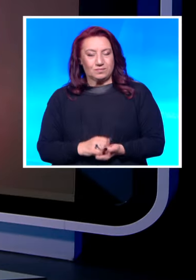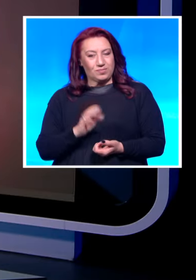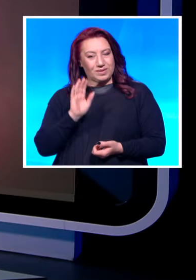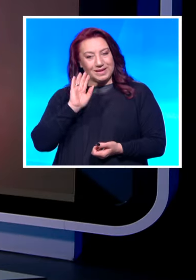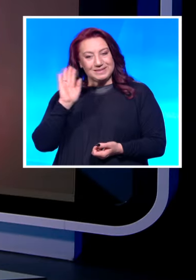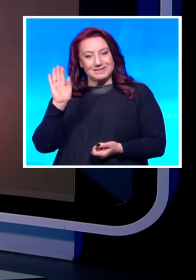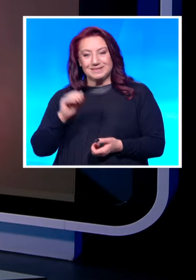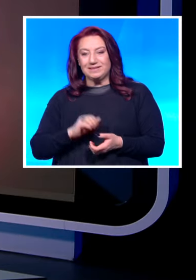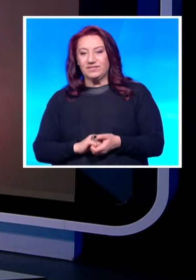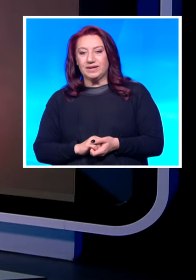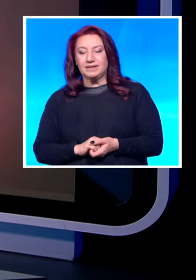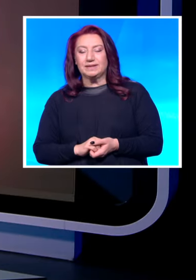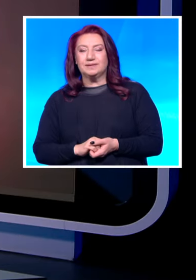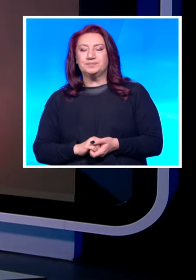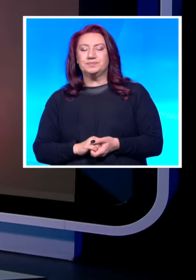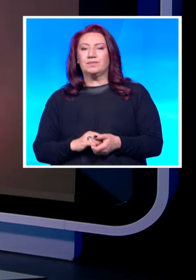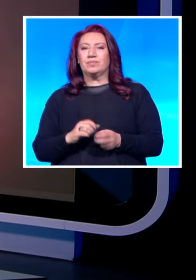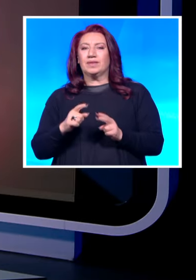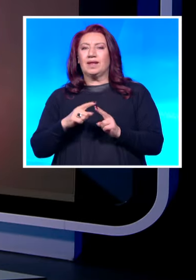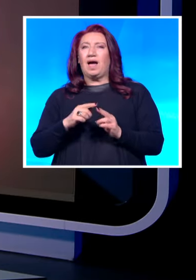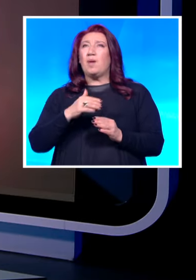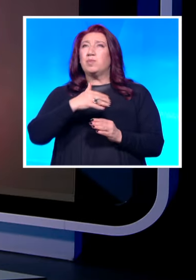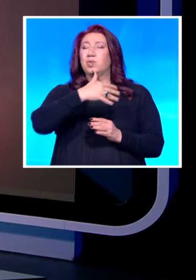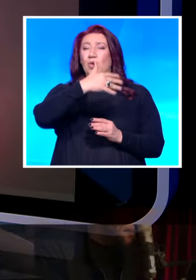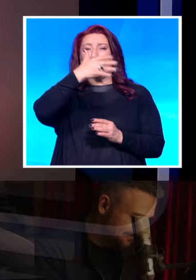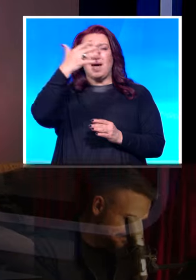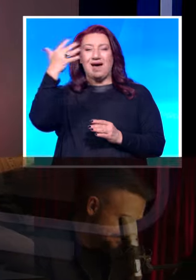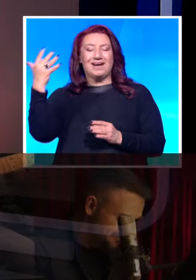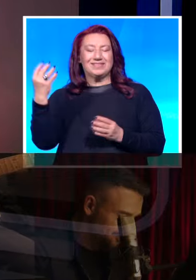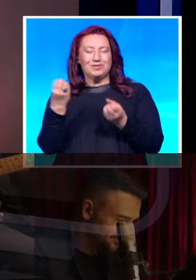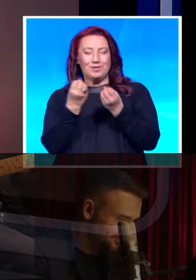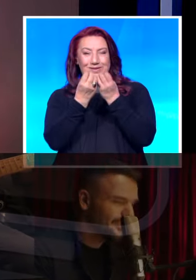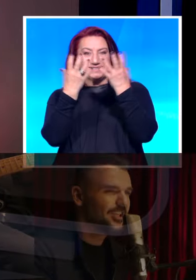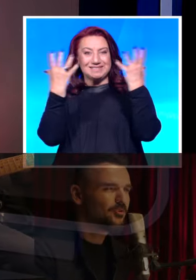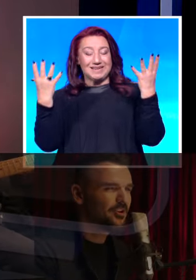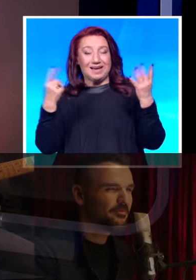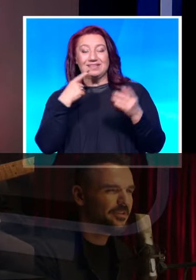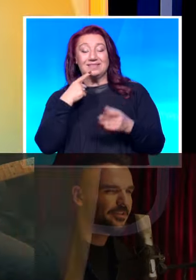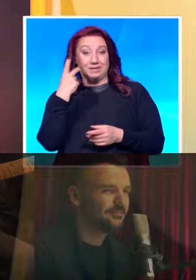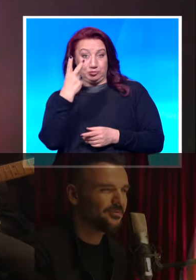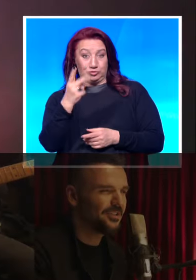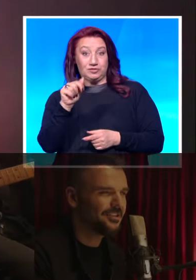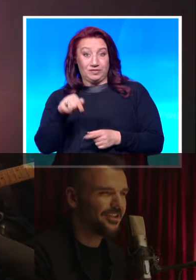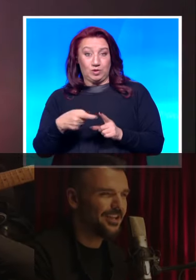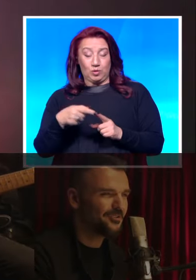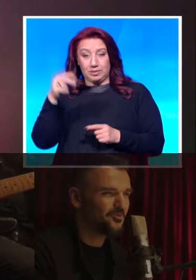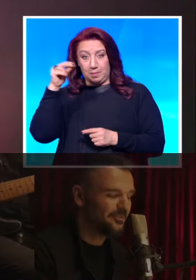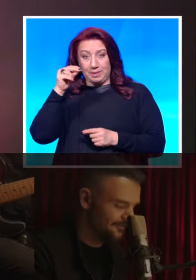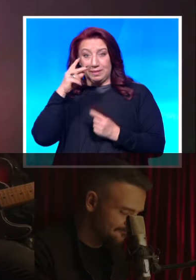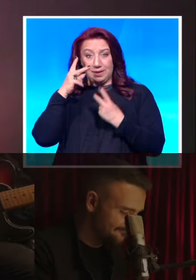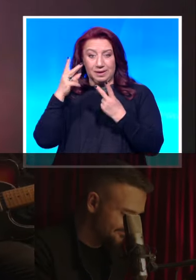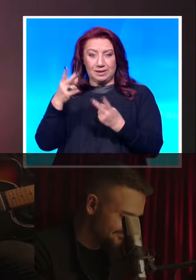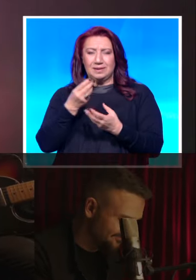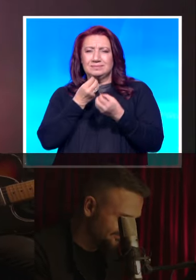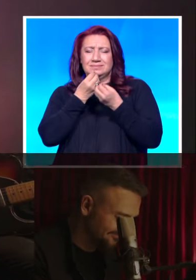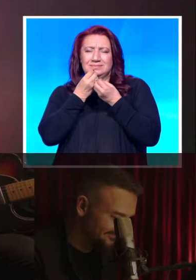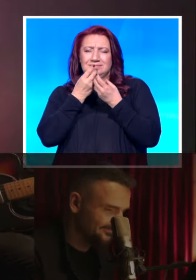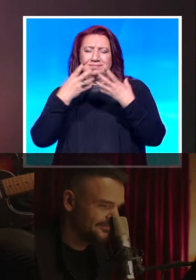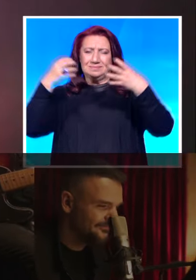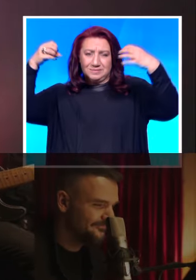Здравейте! Полярно сияние украси небето през изминалата нощ дори над България. Красивите светлини бяха и